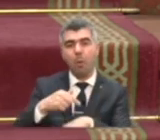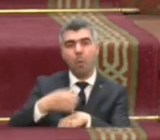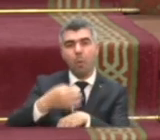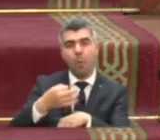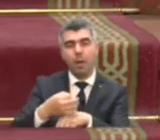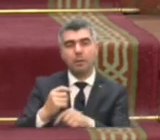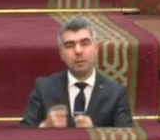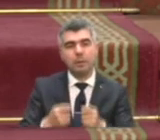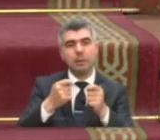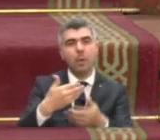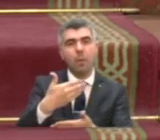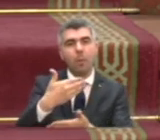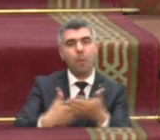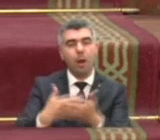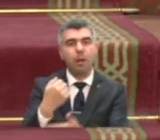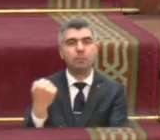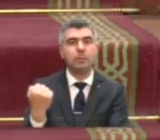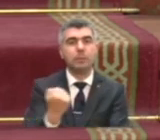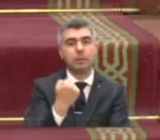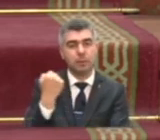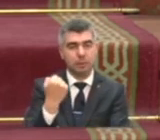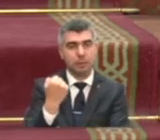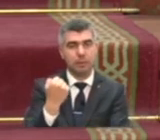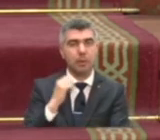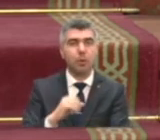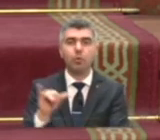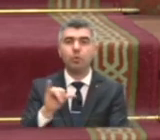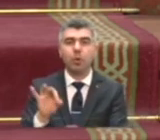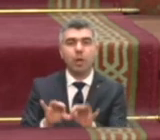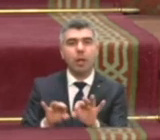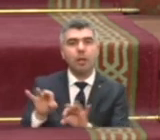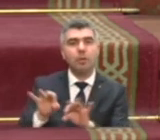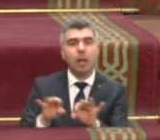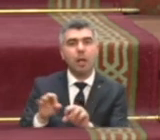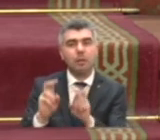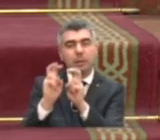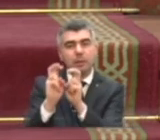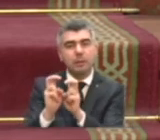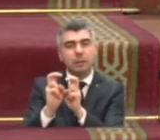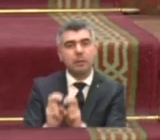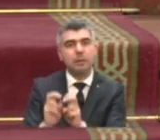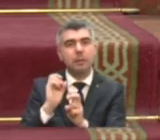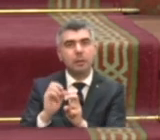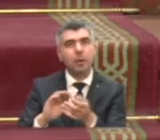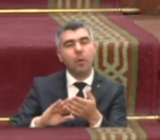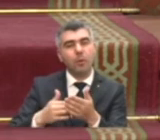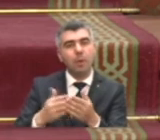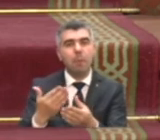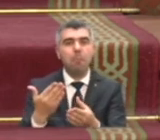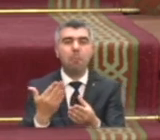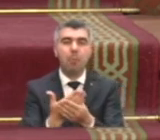الرخص وترفع من تكلفتها، فما هي إجراءاتكم الكفيلة بتخفيف هذه التكلفة، تكلفة